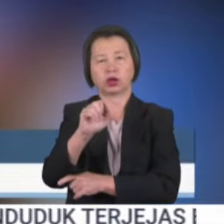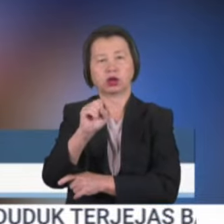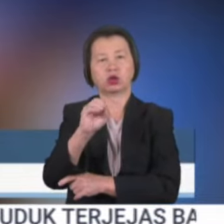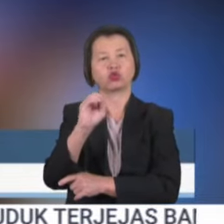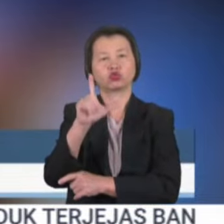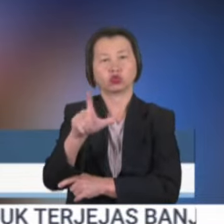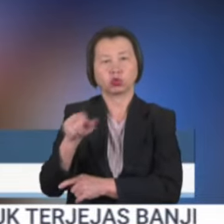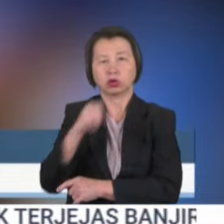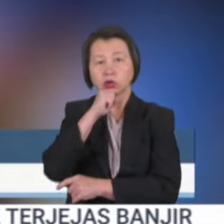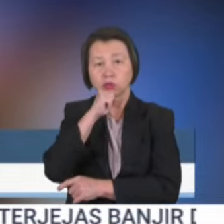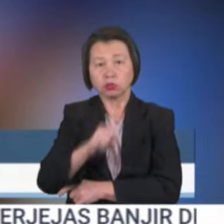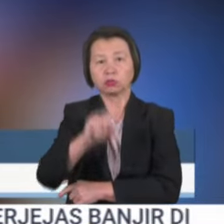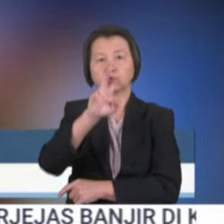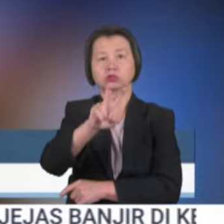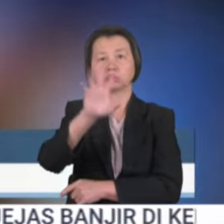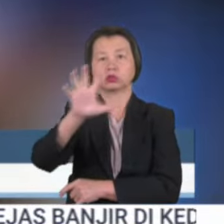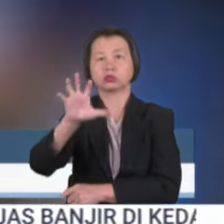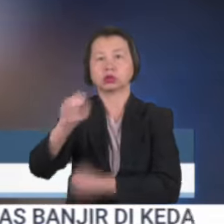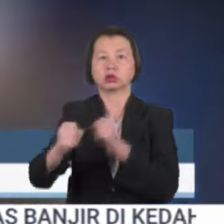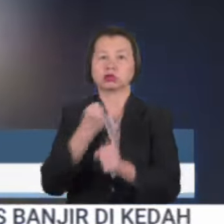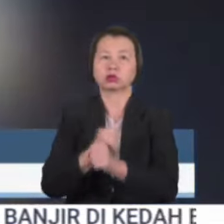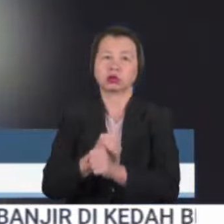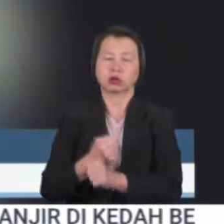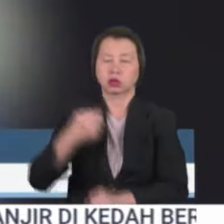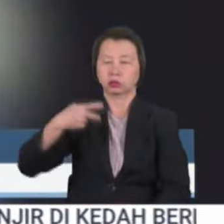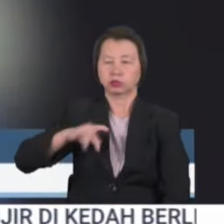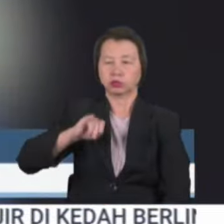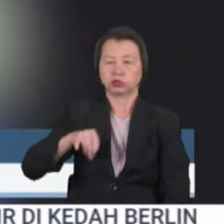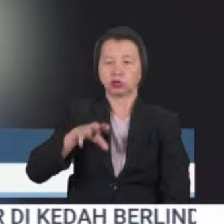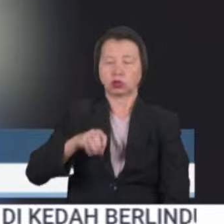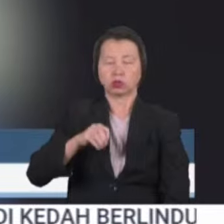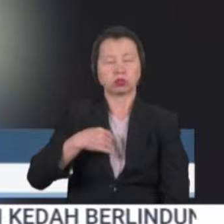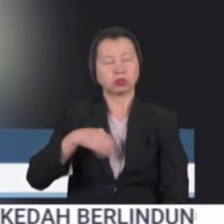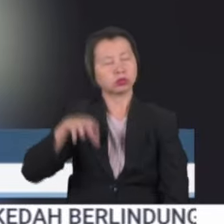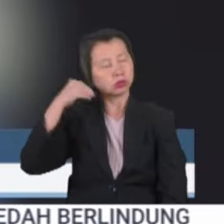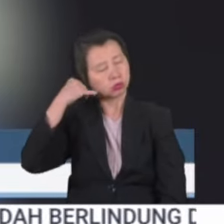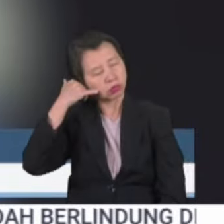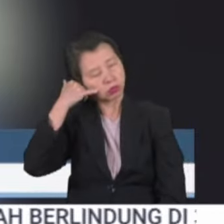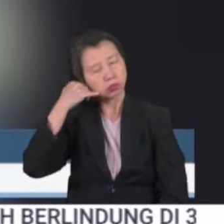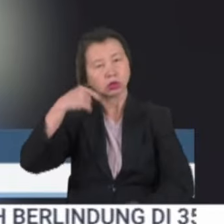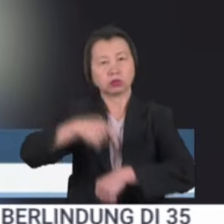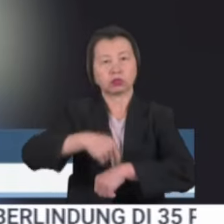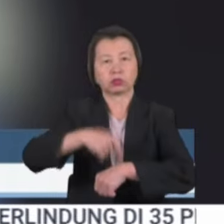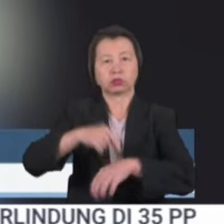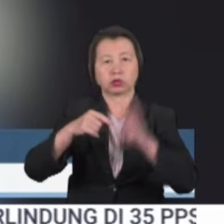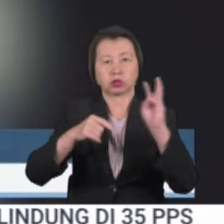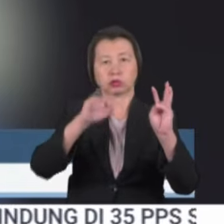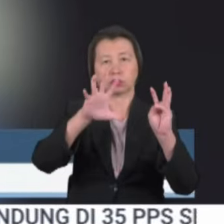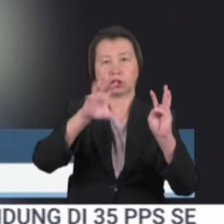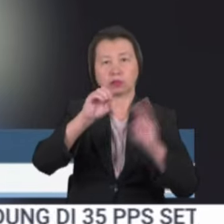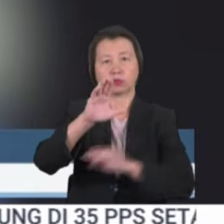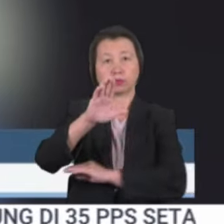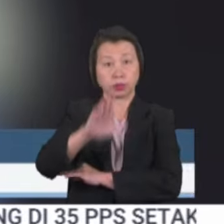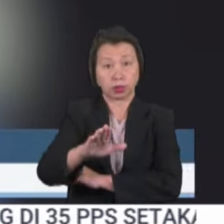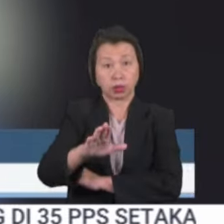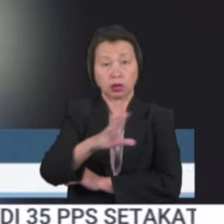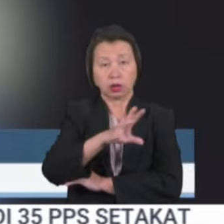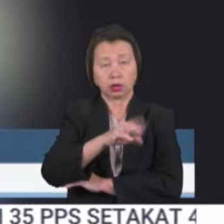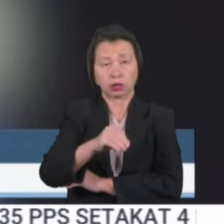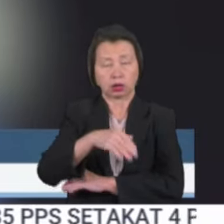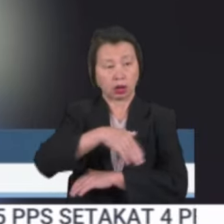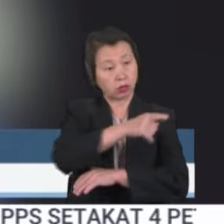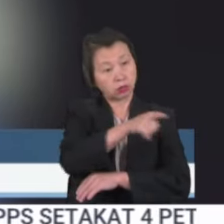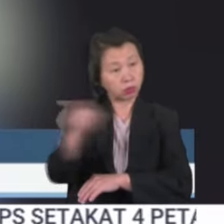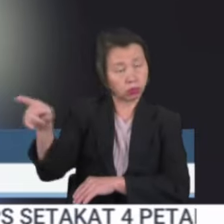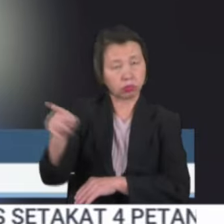Rakib Harun, 25 tahun. PGO menerima panggilan kecemasan pada pukul 6.50 minit petang dan